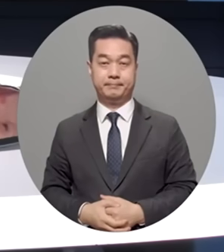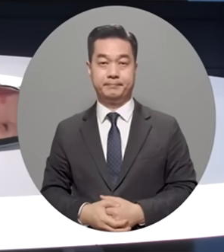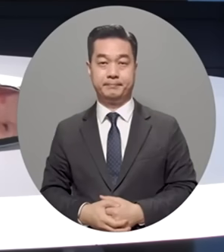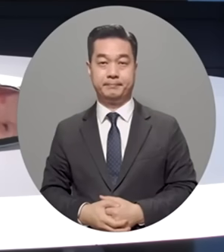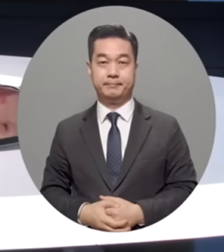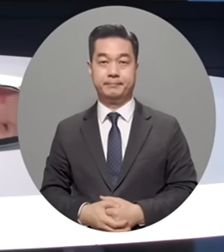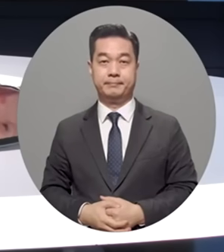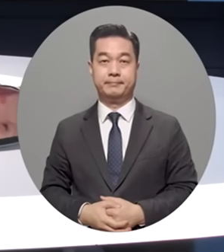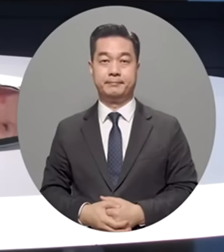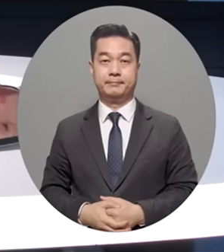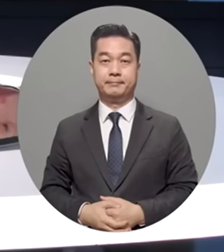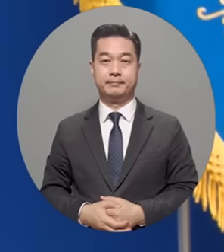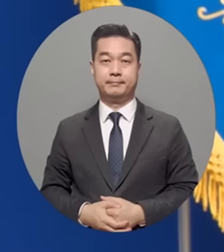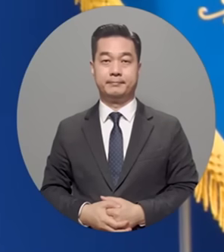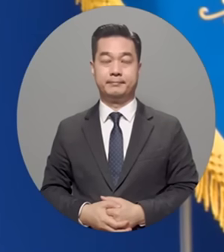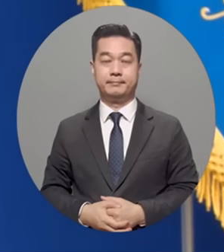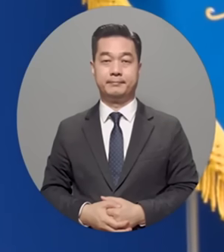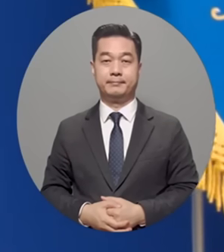기자입니다.